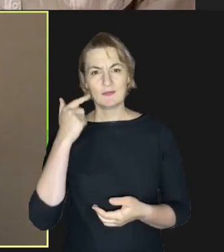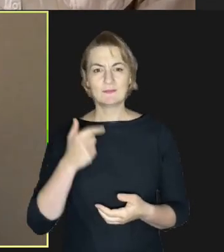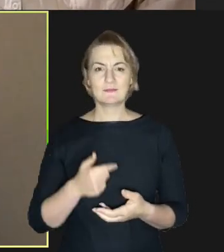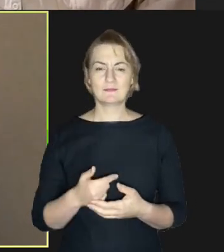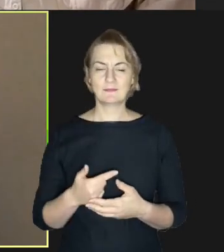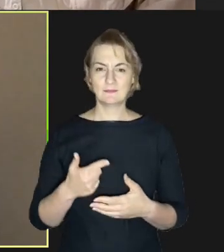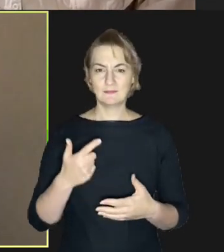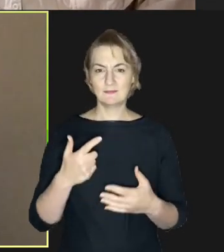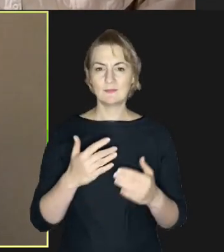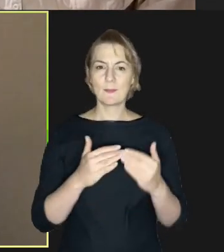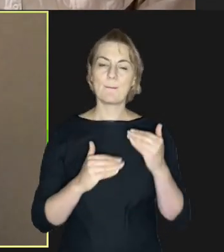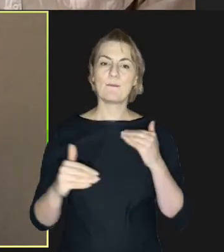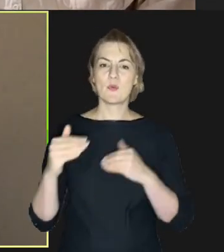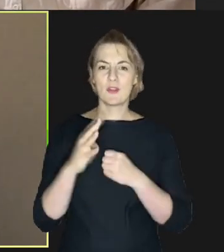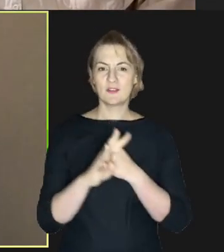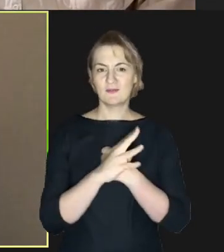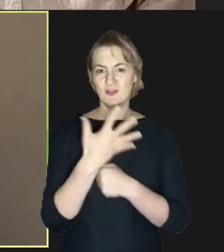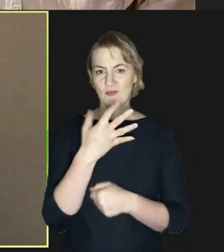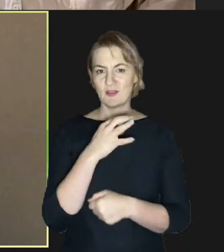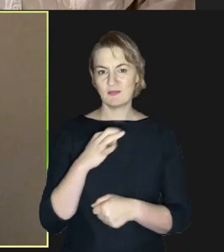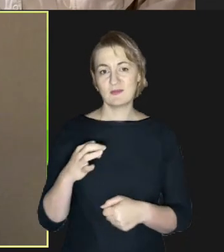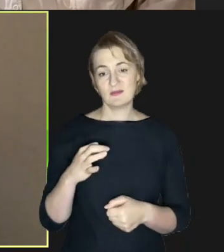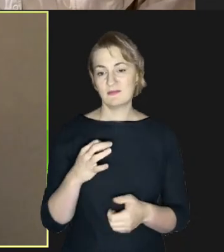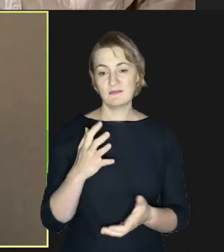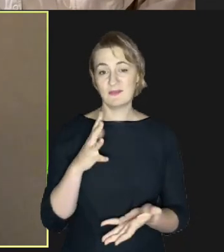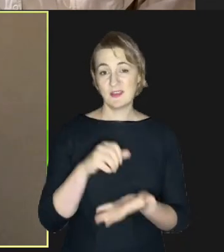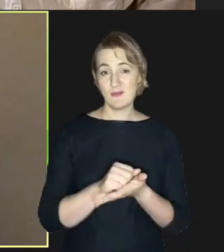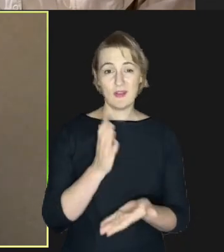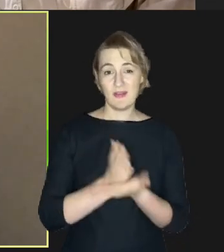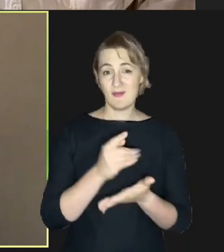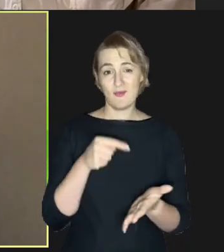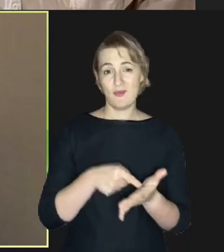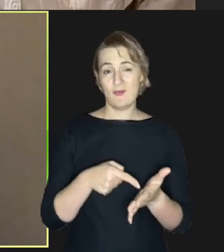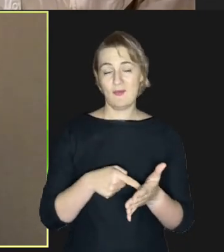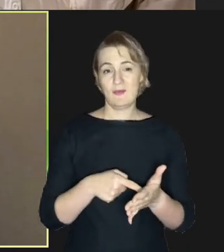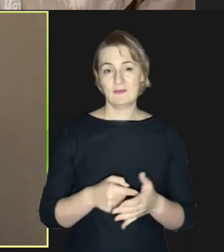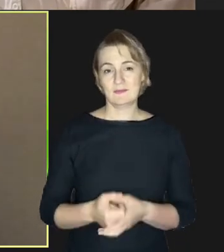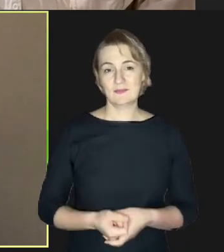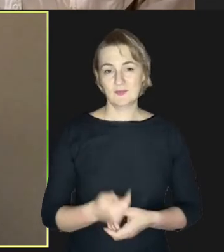powyżej 95, no, zajmuje się tylko tym.